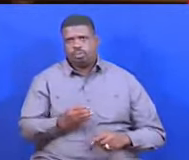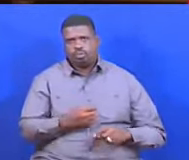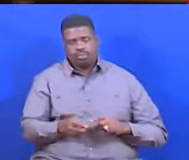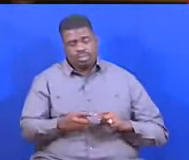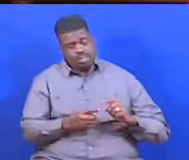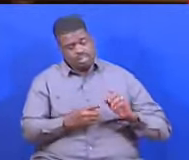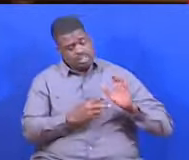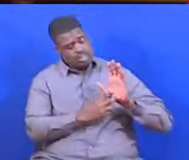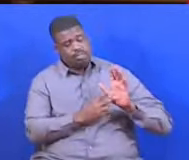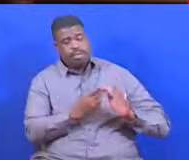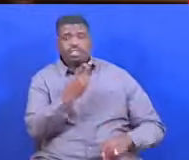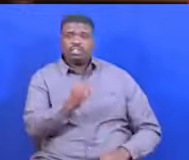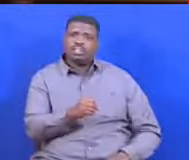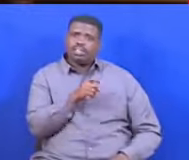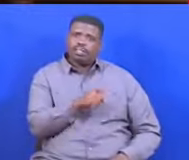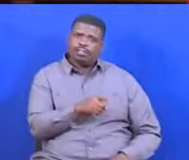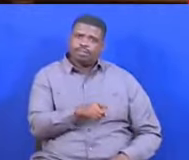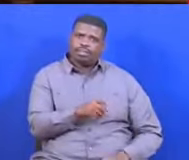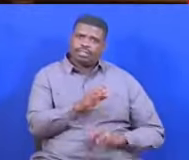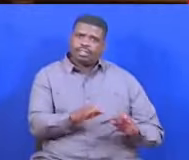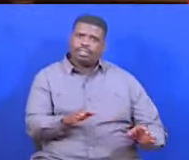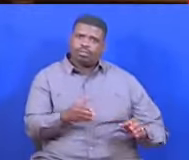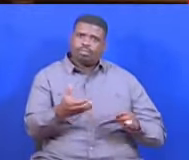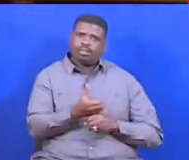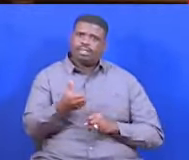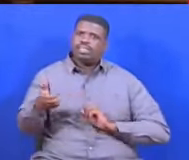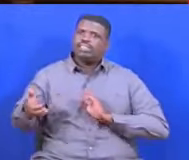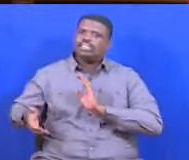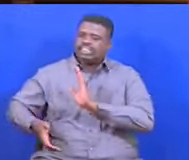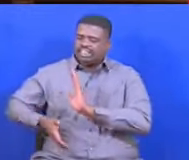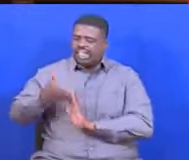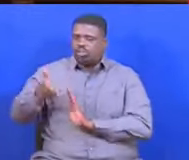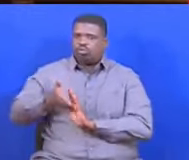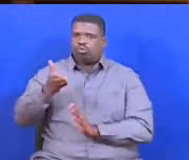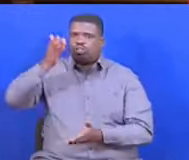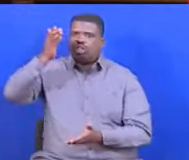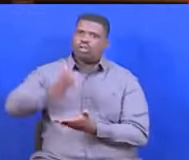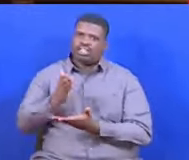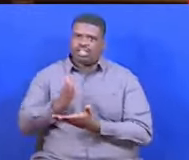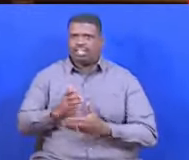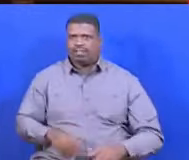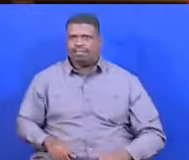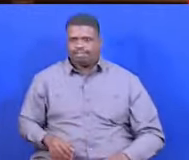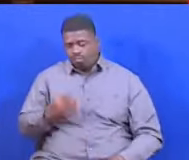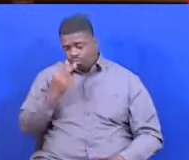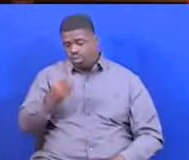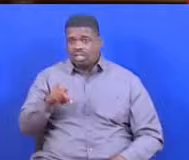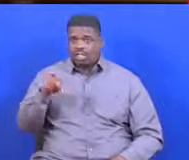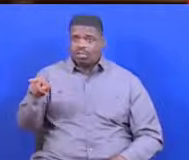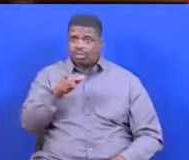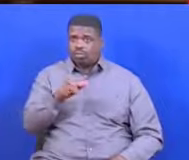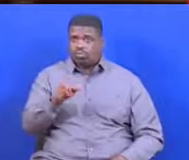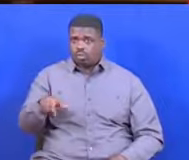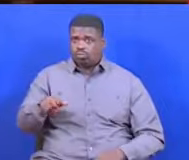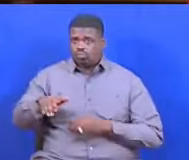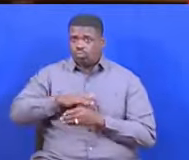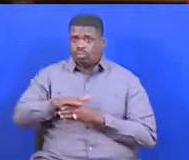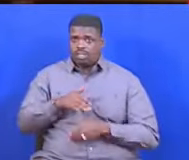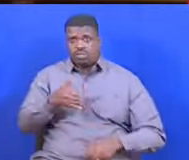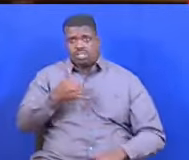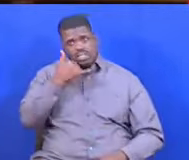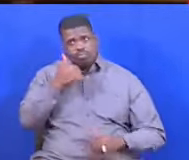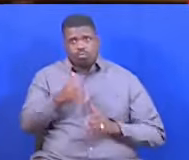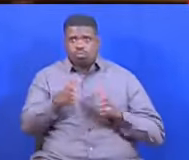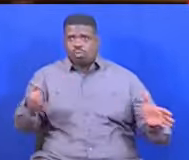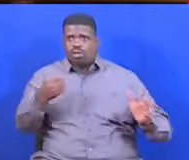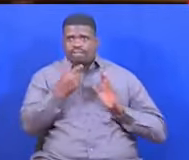₺1,720,000,000. Kwa hiyo hapo kwanza tayari tutakuwa na chanzo cha uhakika. Tukiangalia kwa wale watumiaji wa simu wakubwa kama